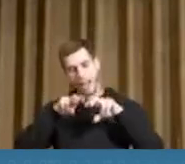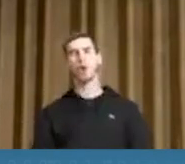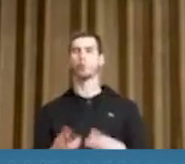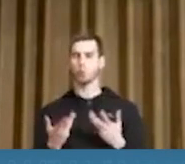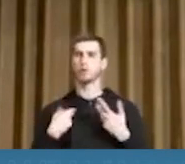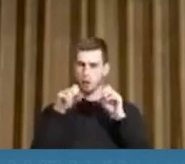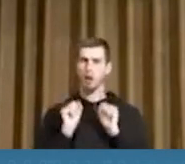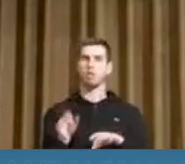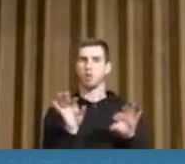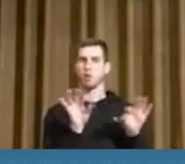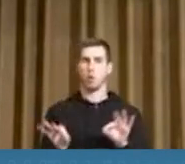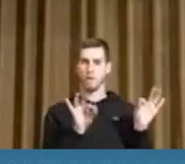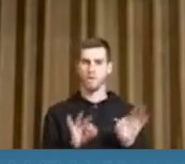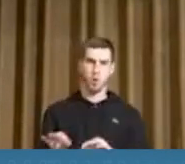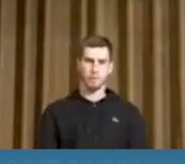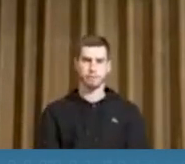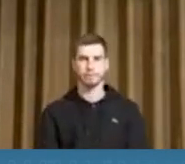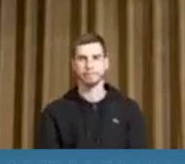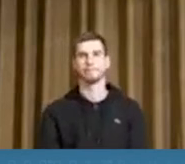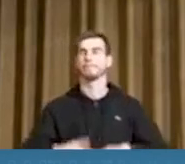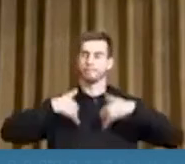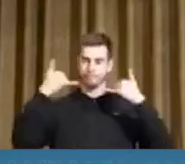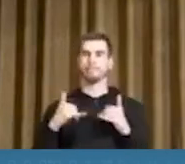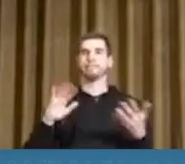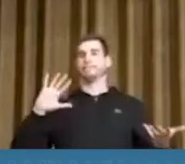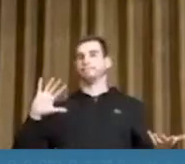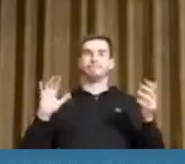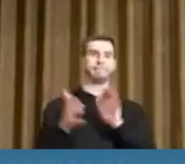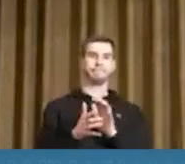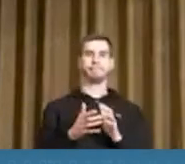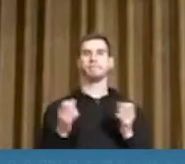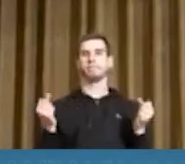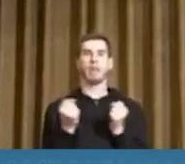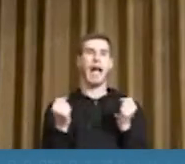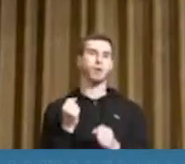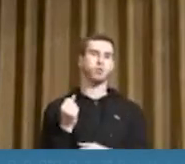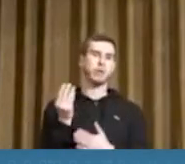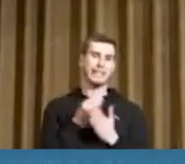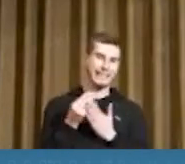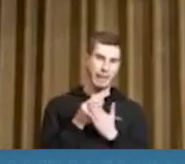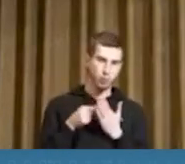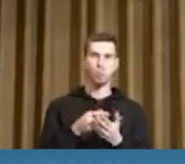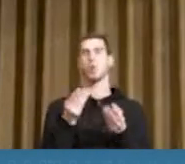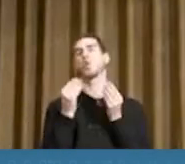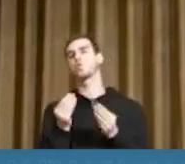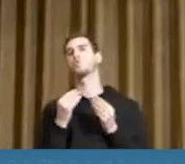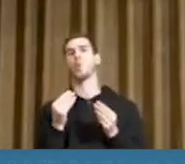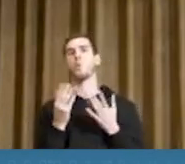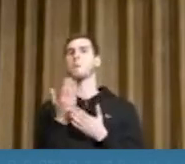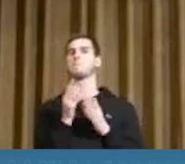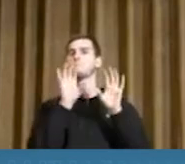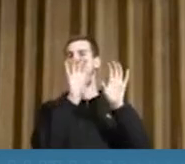noch durchführen kann. Ich fasse zusammen, wir haben bei den Akutsymptomen ein typisches Muster, wie wir es eigentlich auch aus